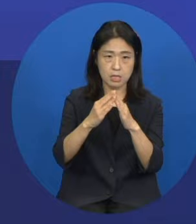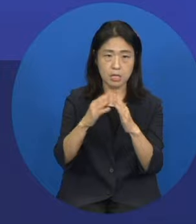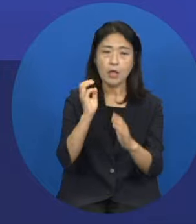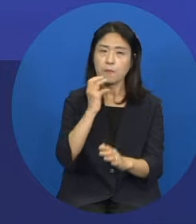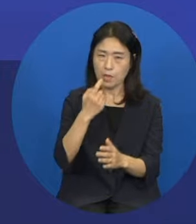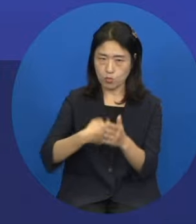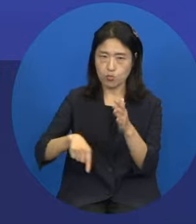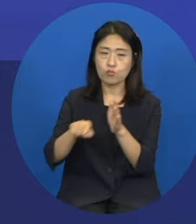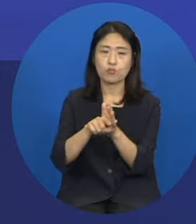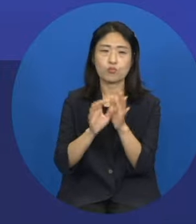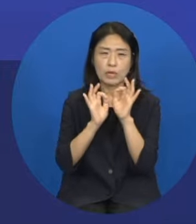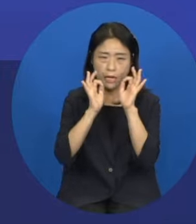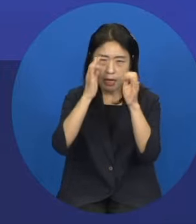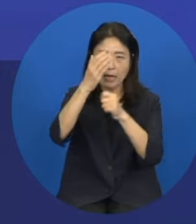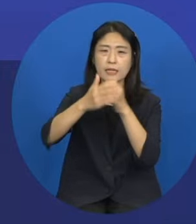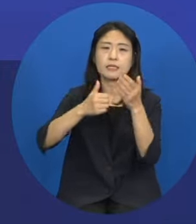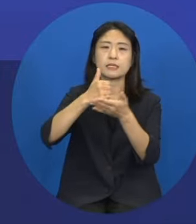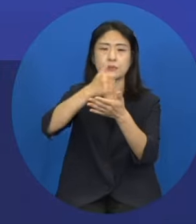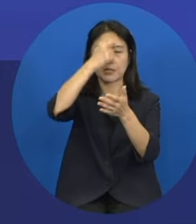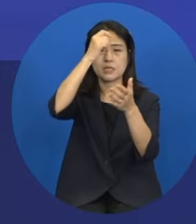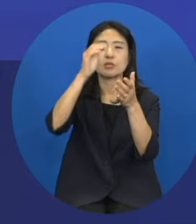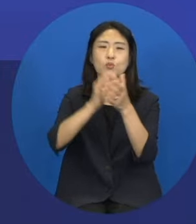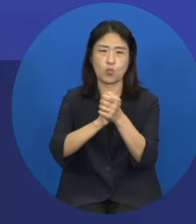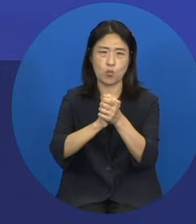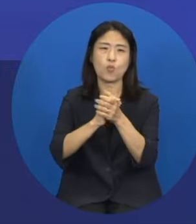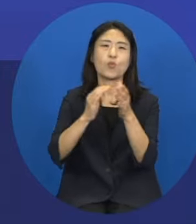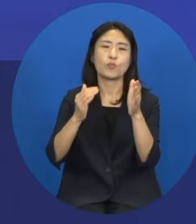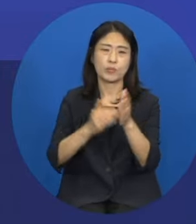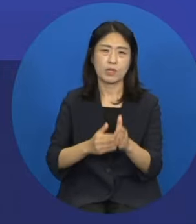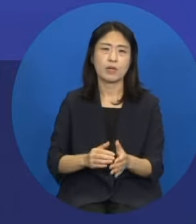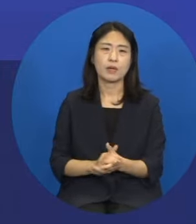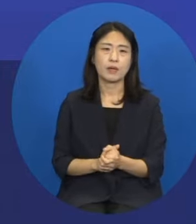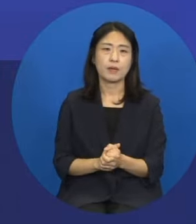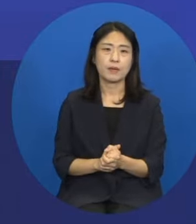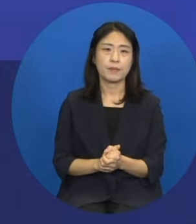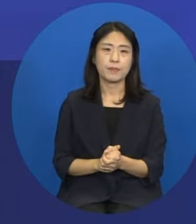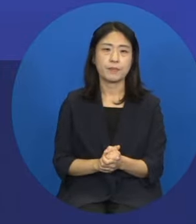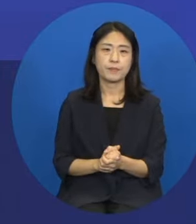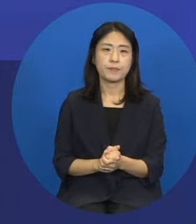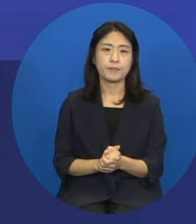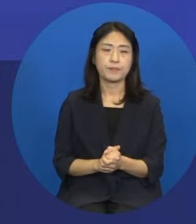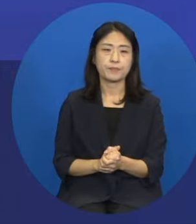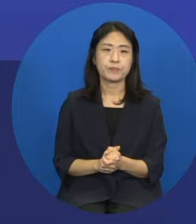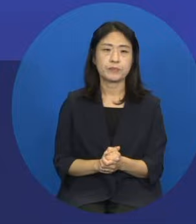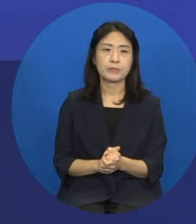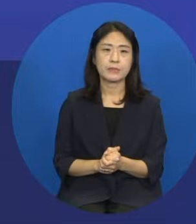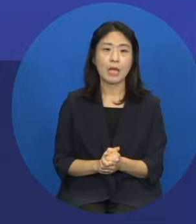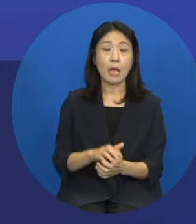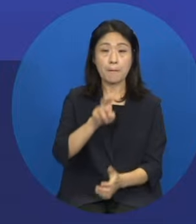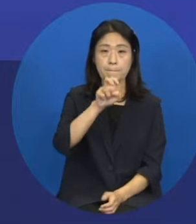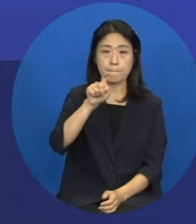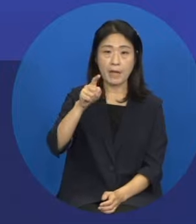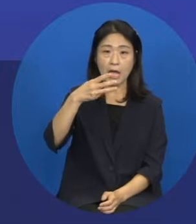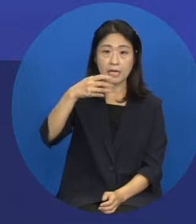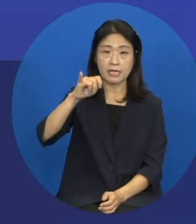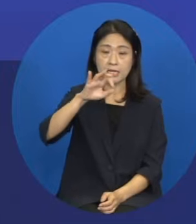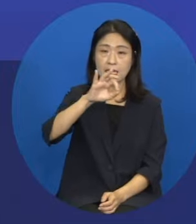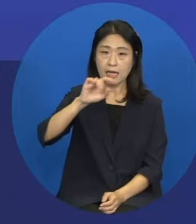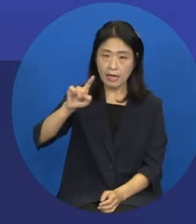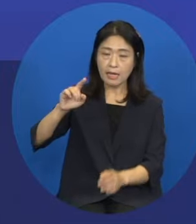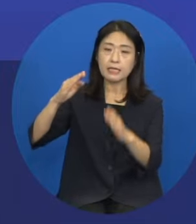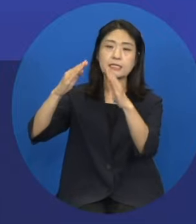위하여 간절히 하나님께 기도하였더라. 마가라고 하는 그 요한의 어머니 마리아의 집에 모였으니까 뭐